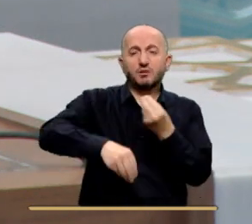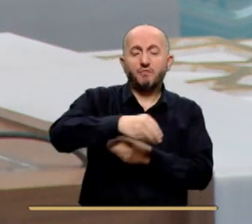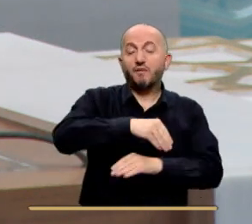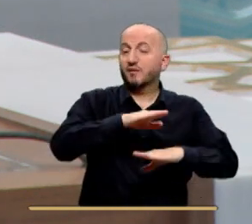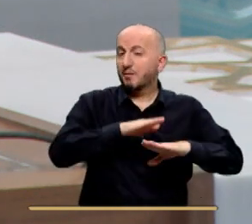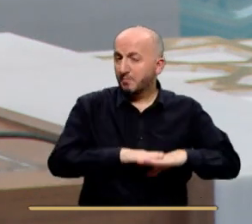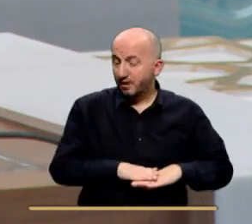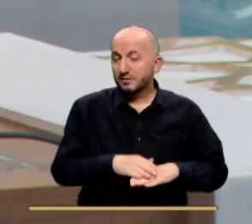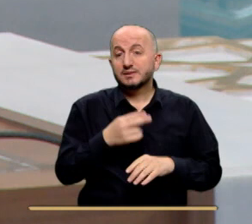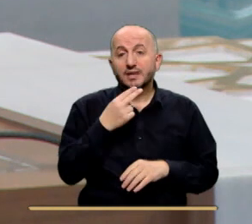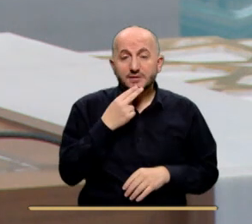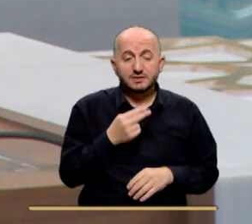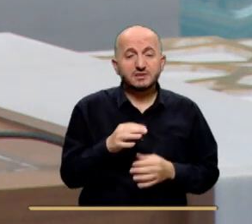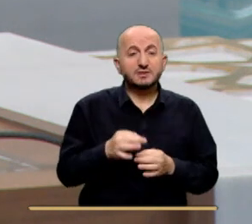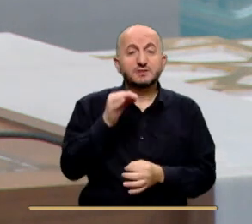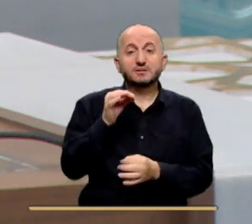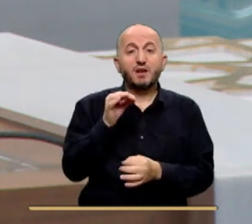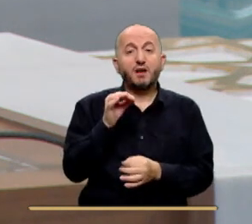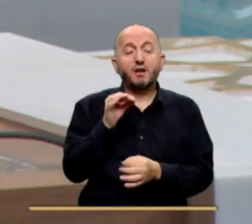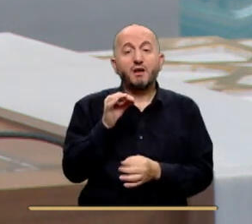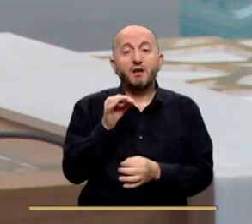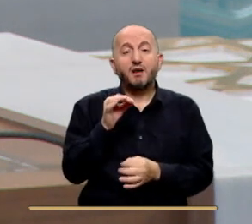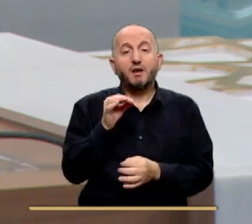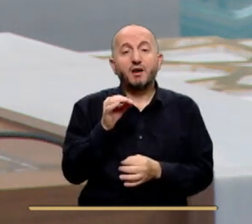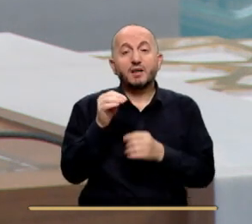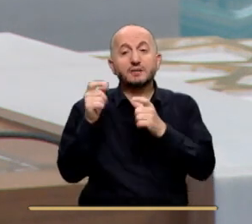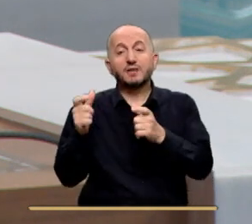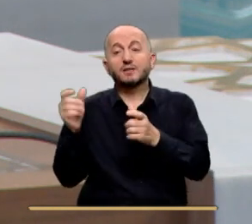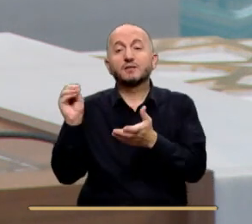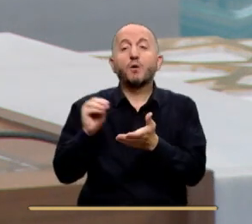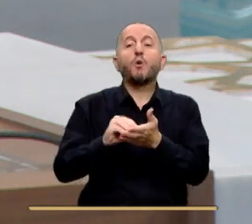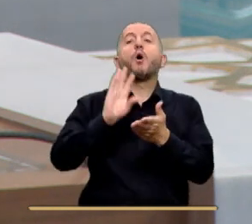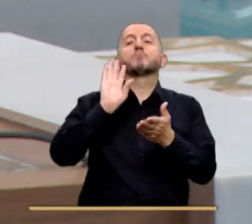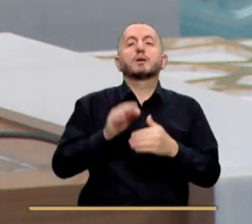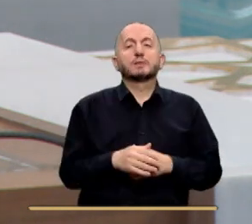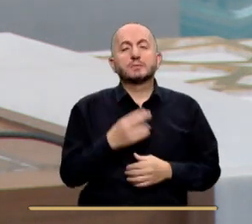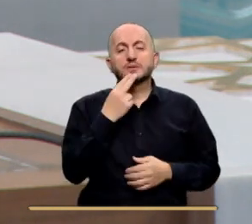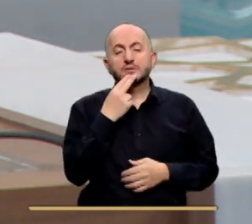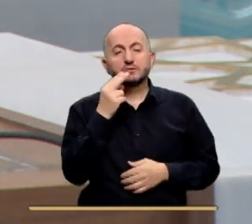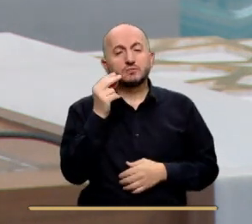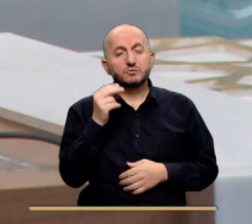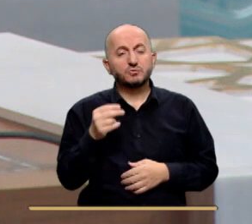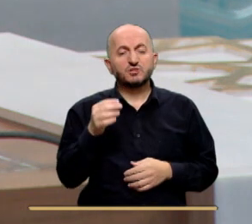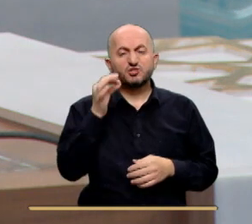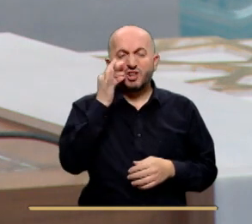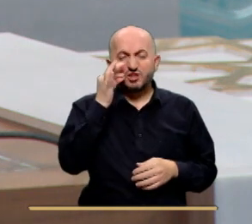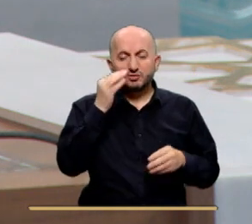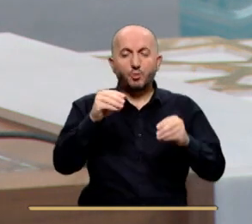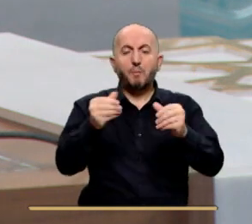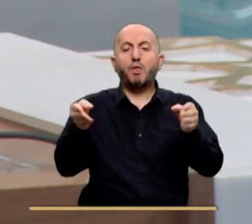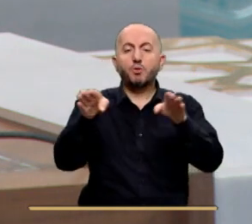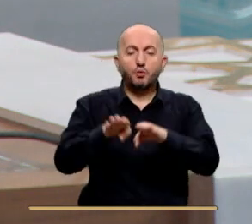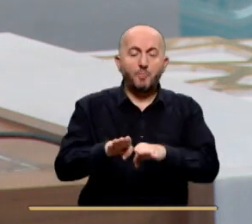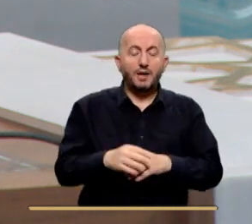yapan, kadını insan yerine koymayıp kız çocuklarını diri diri